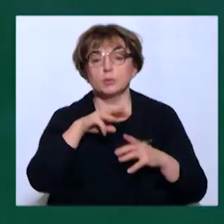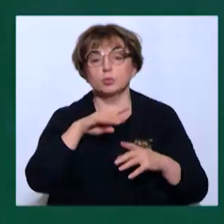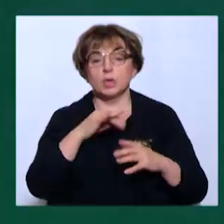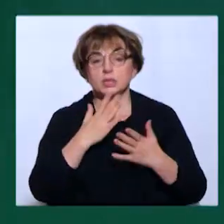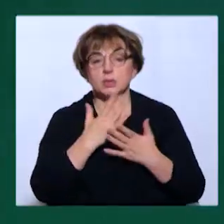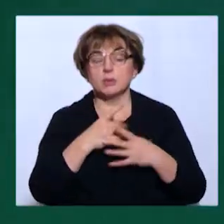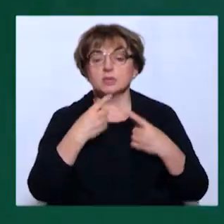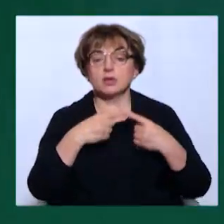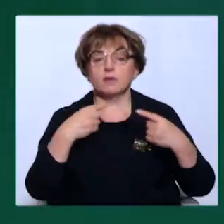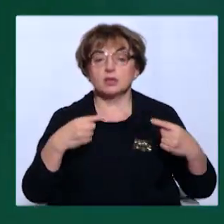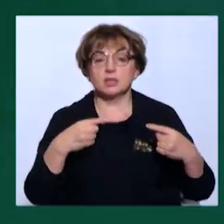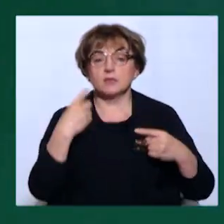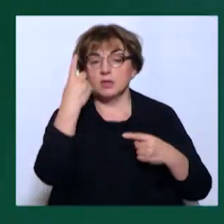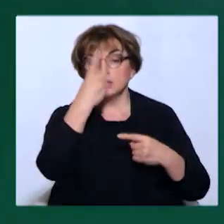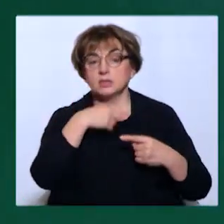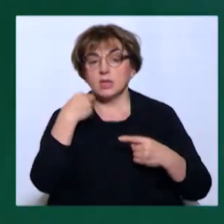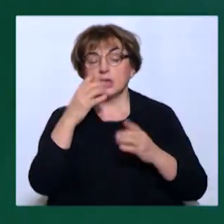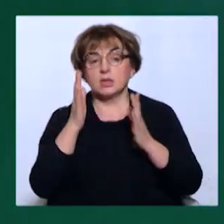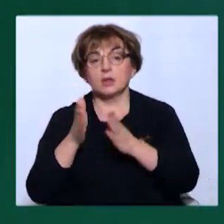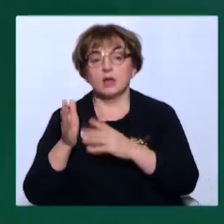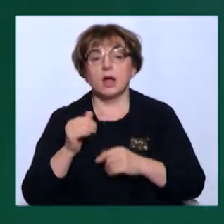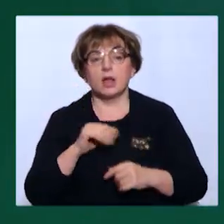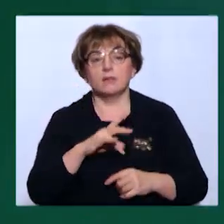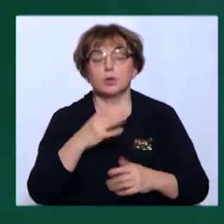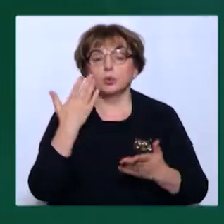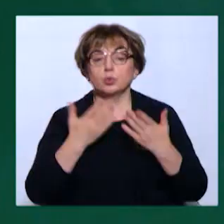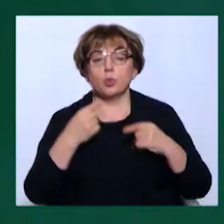არის სხვადასხვა სახის ალელები. Თუ